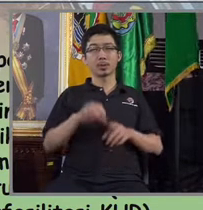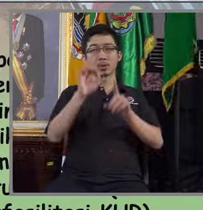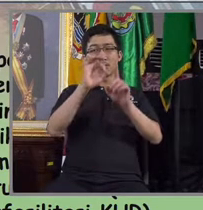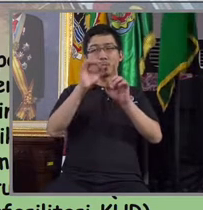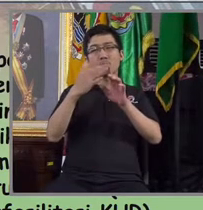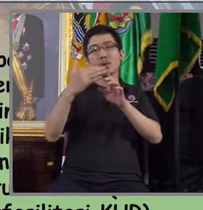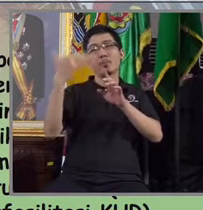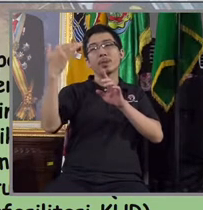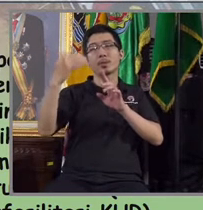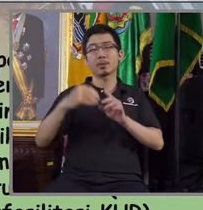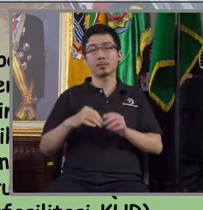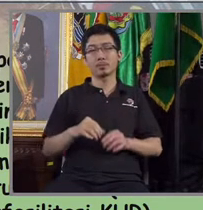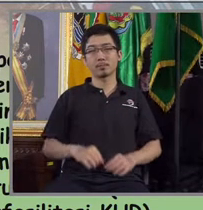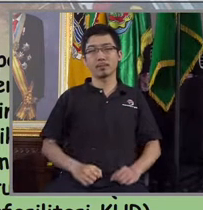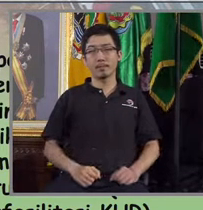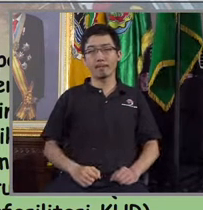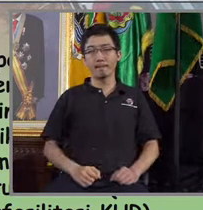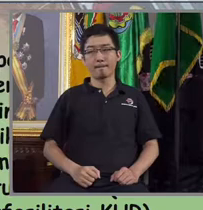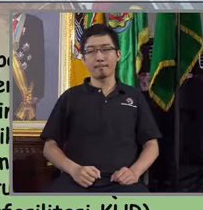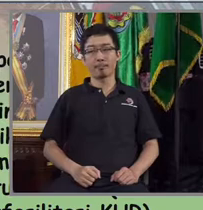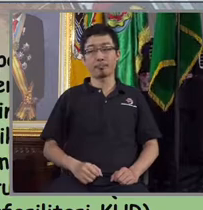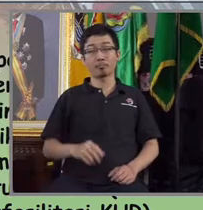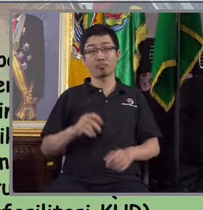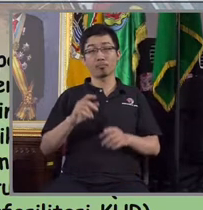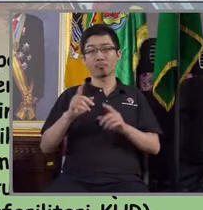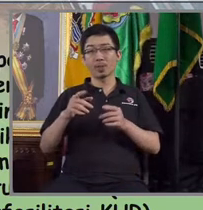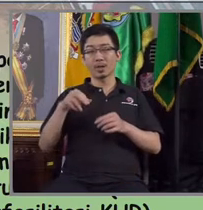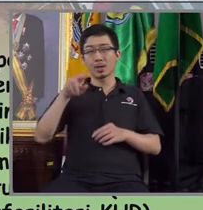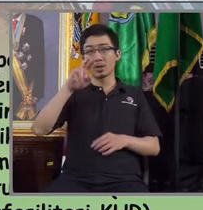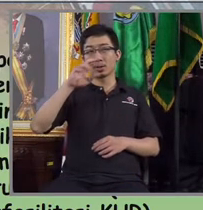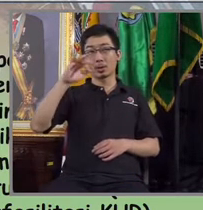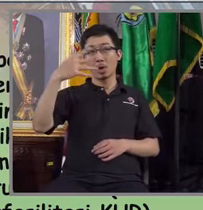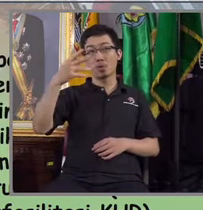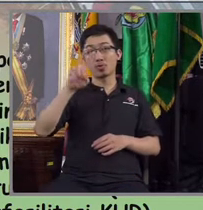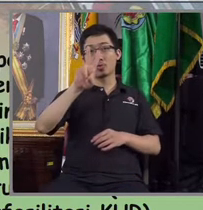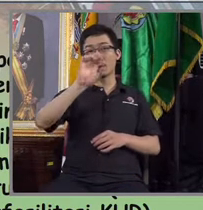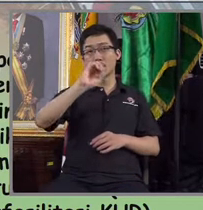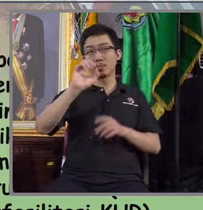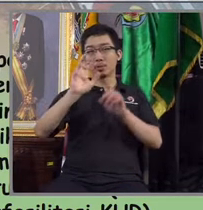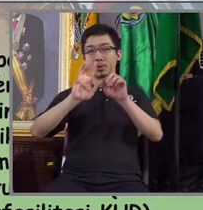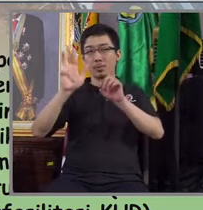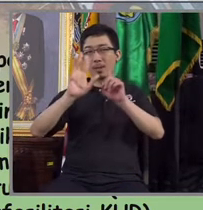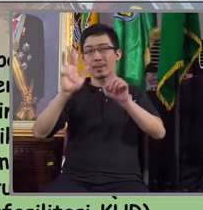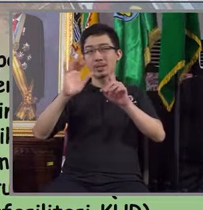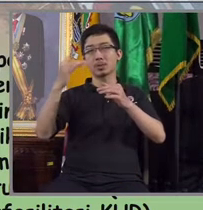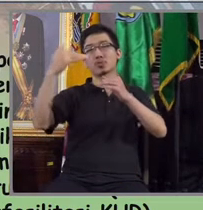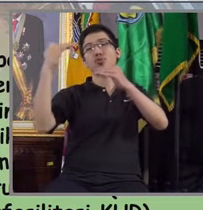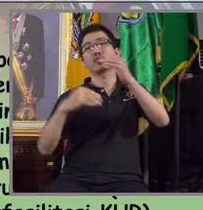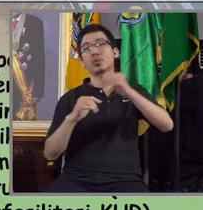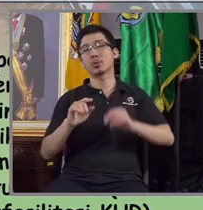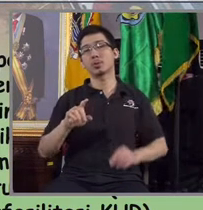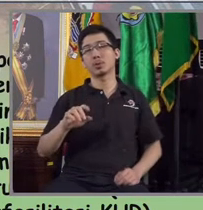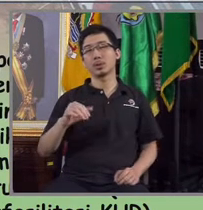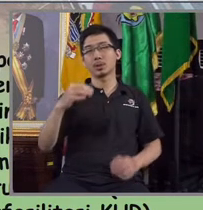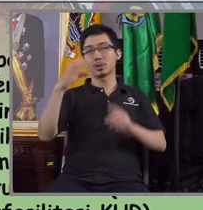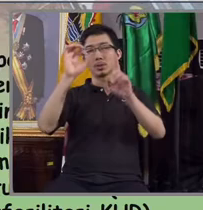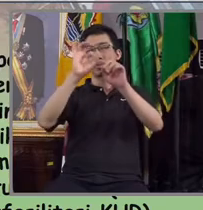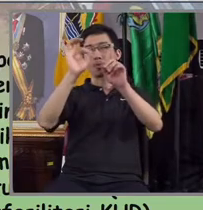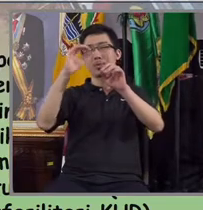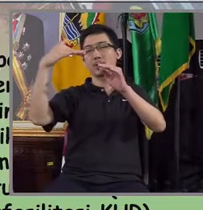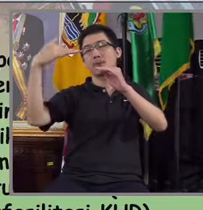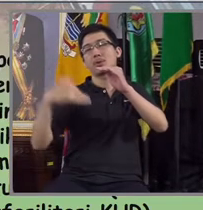2018 19 sudah satu digit 4,9 Hai lah ini Tentunya tidak terlepas